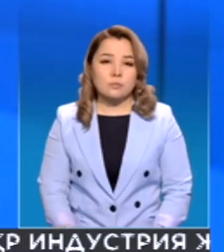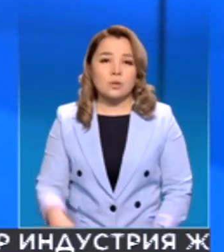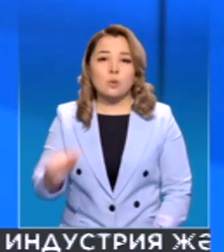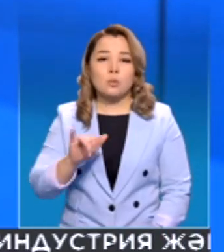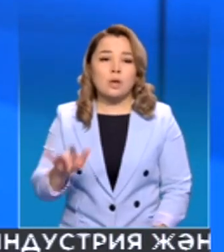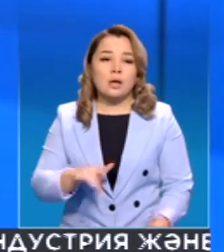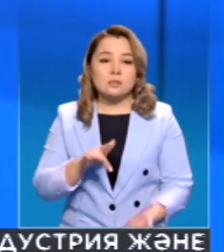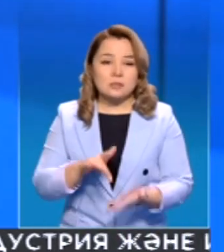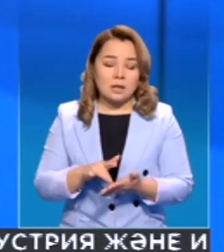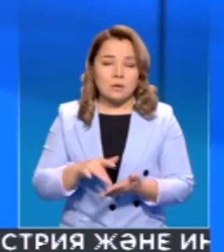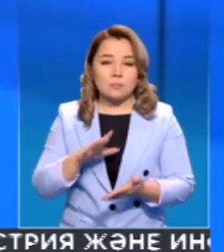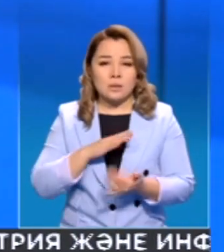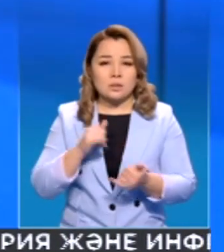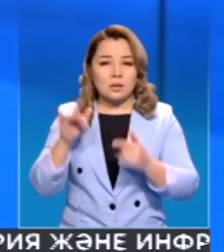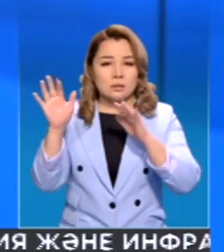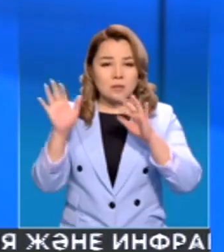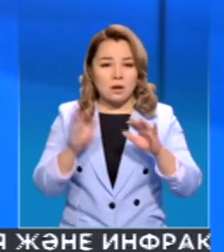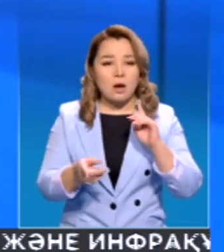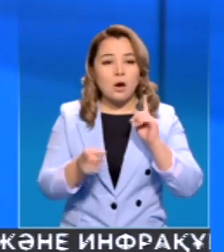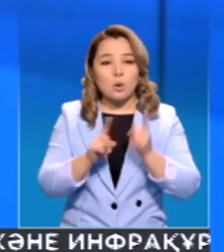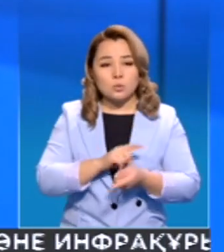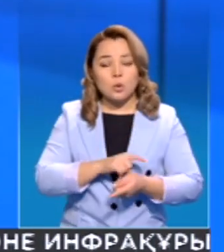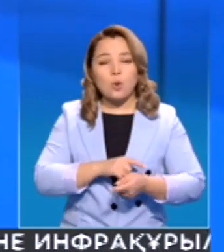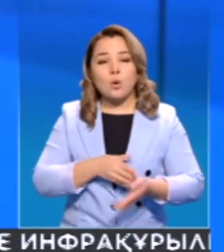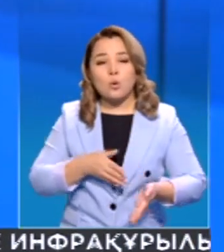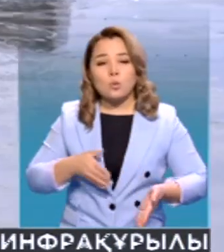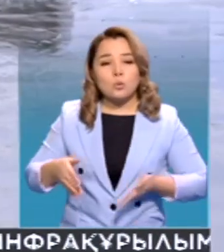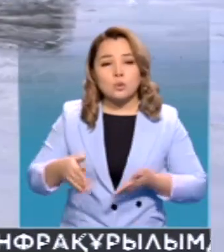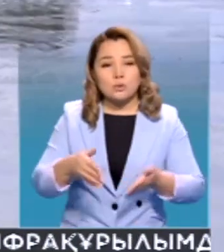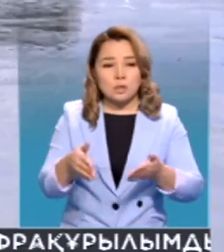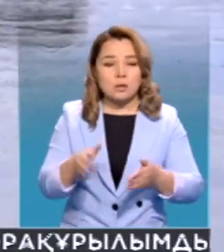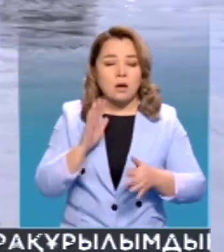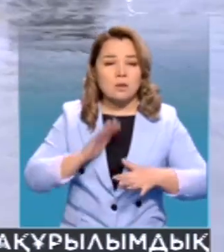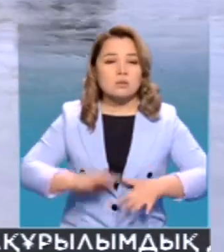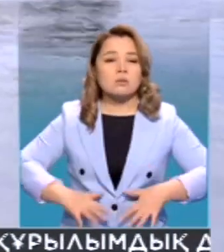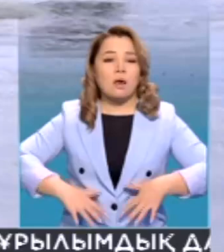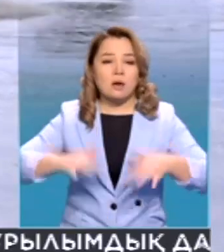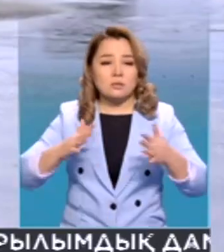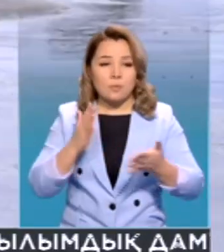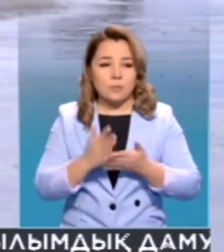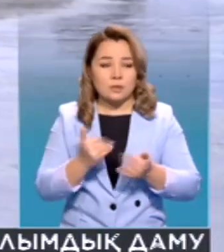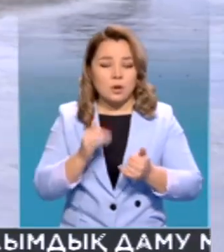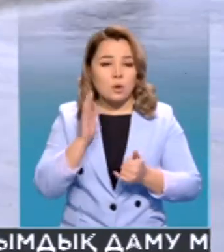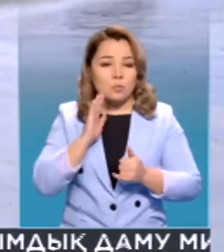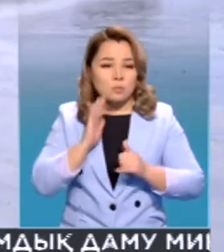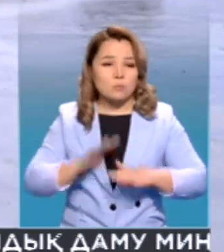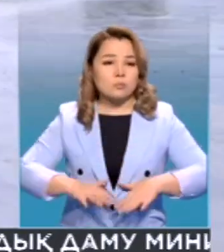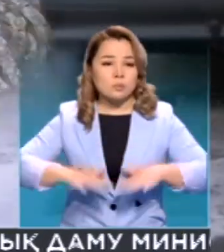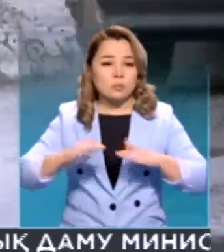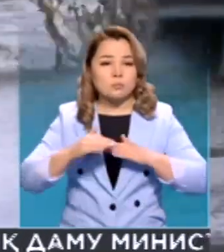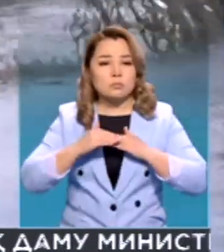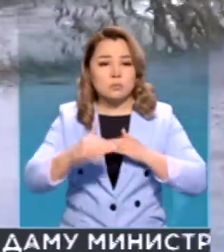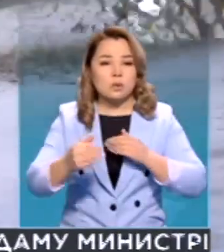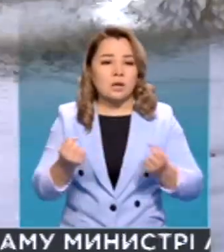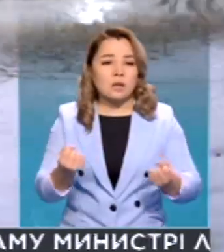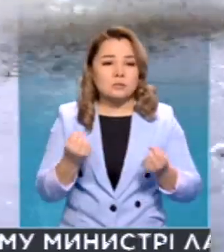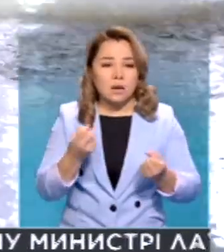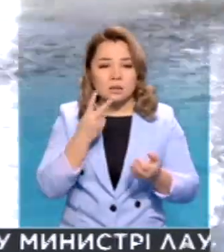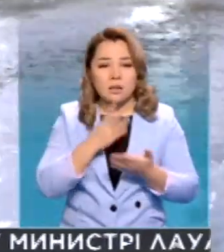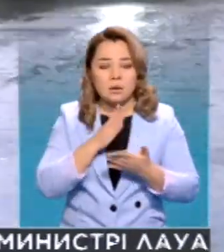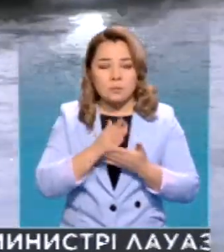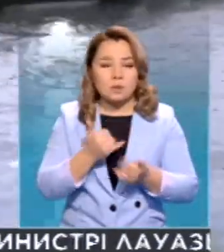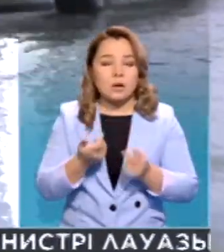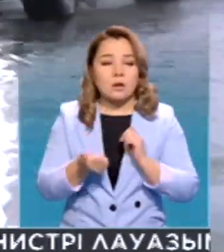Оралда қардың соңы жаңбырға ұласып, көшелер суға толды. Кей жерде әлі көк мұз жатыр. Коммуналдық қызмет мамандары екі ауысыммен